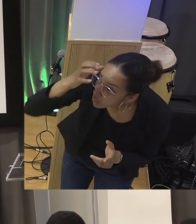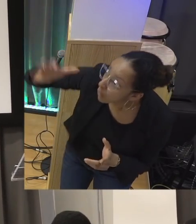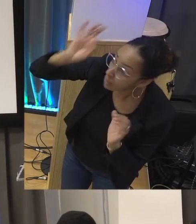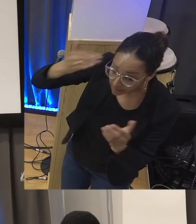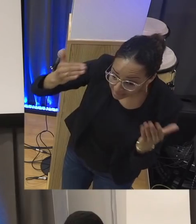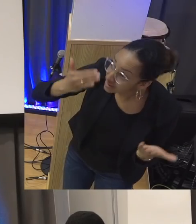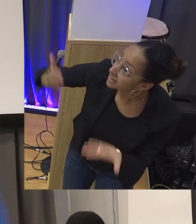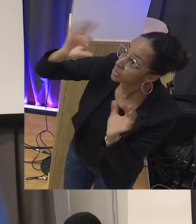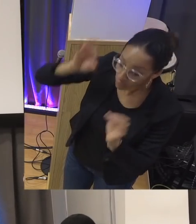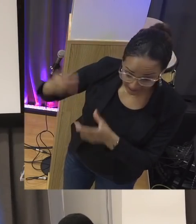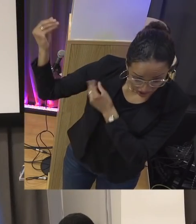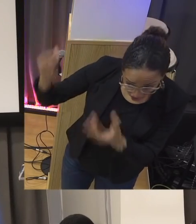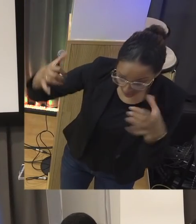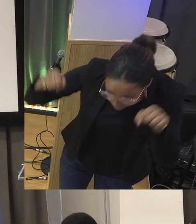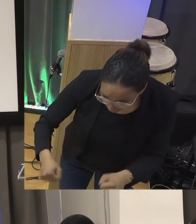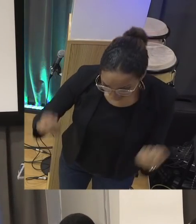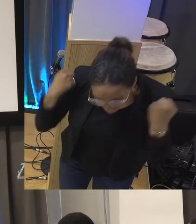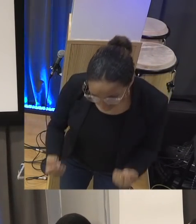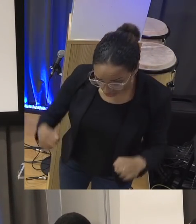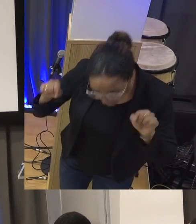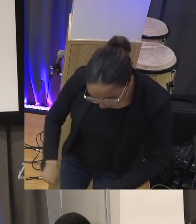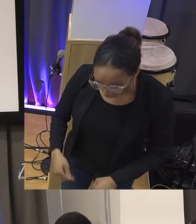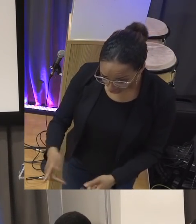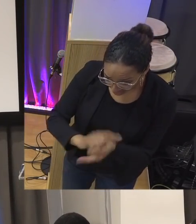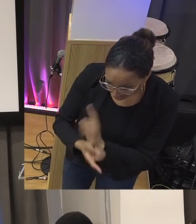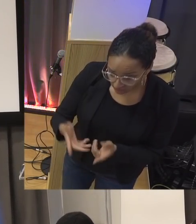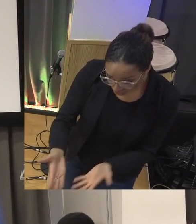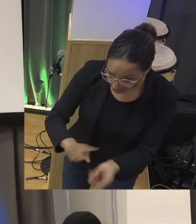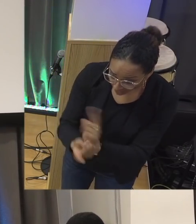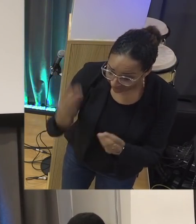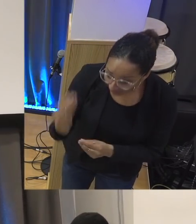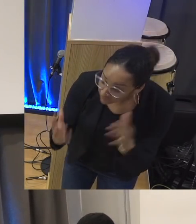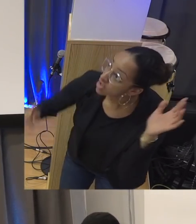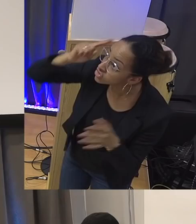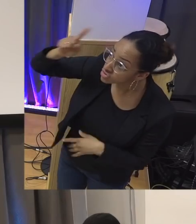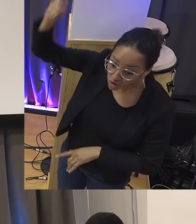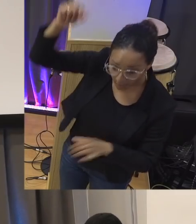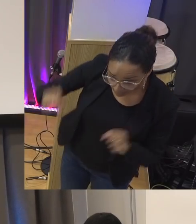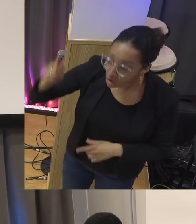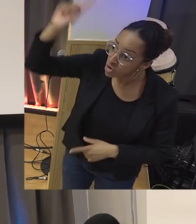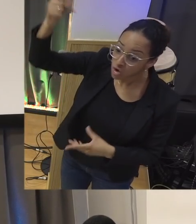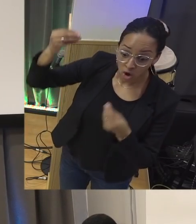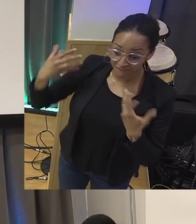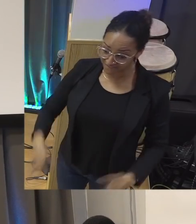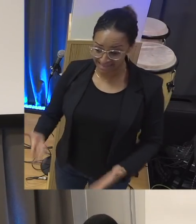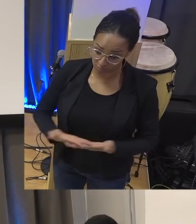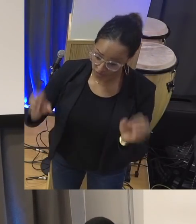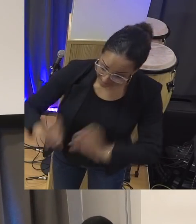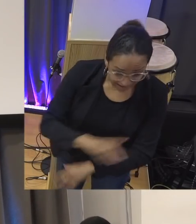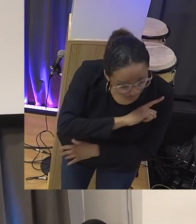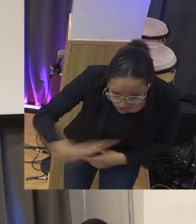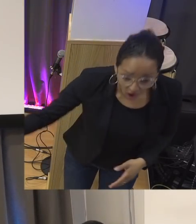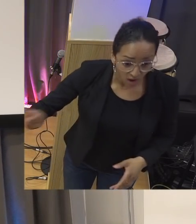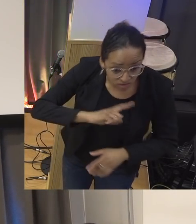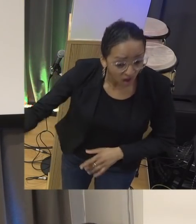reçoit. Il a donné le pouvoir, la force, la capacité d'être son enfant. Et Dieu n'a pas dit son dernier mot en France. Je le déclare